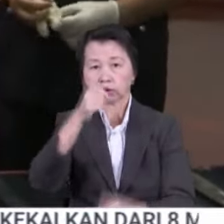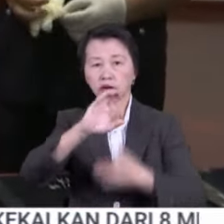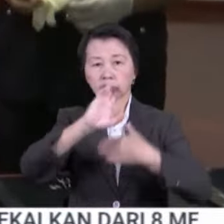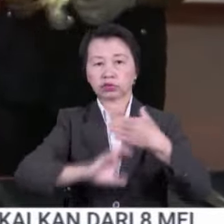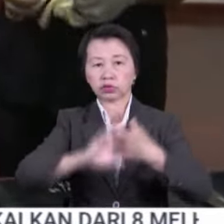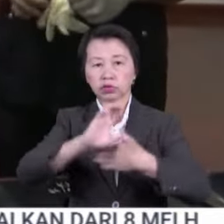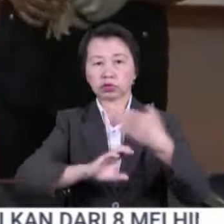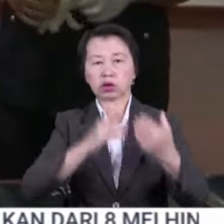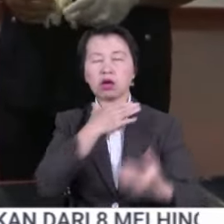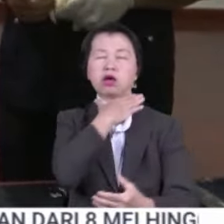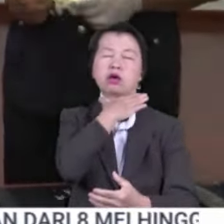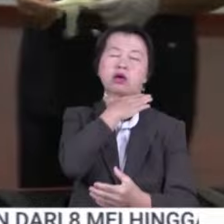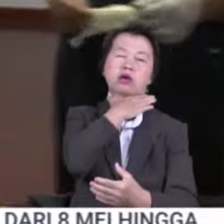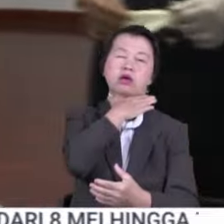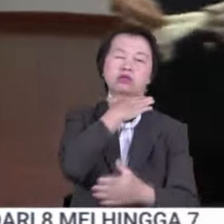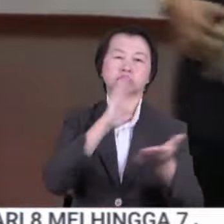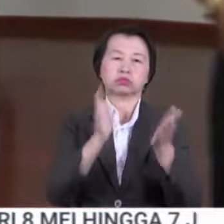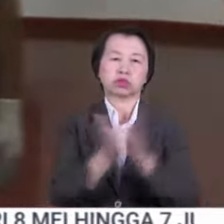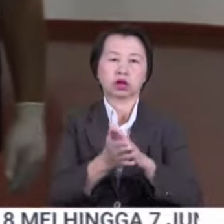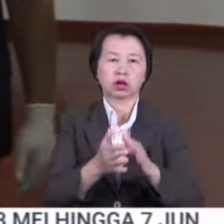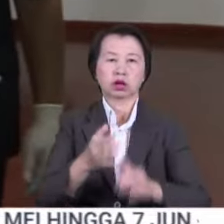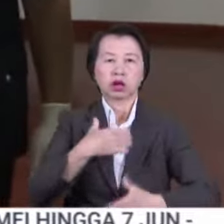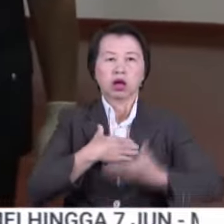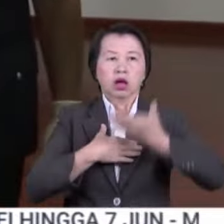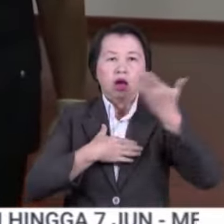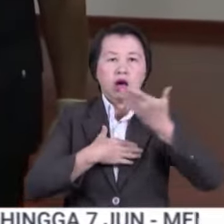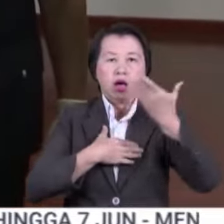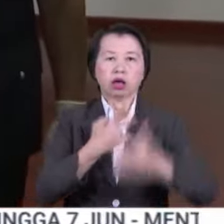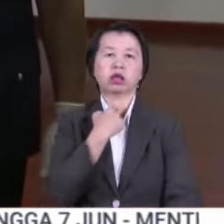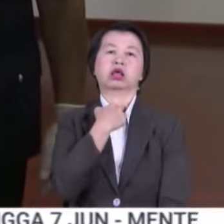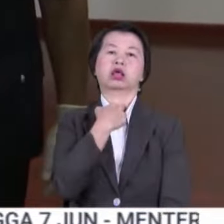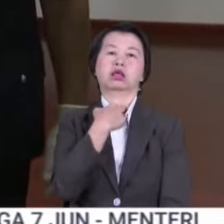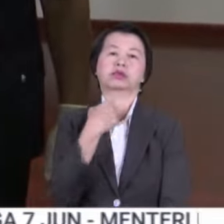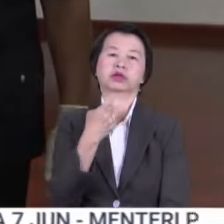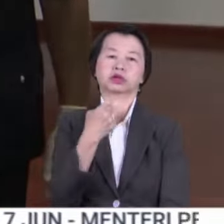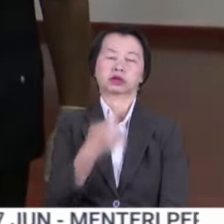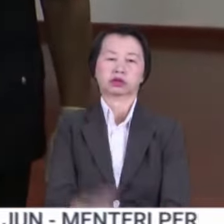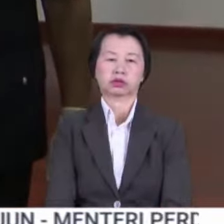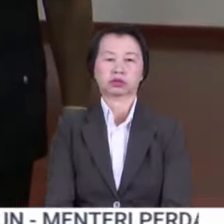rp20.000an pada leher yang menyebabkan saluran pernapasan tersekat